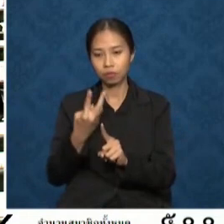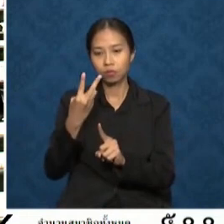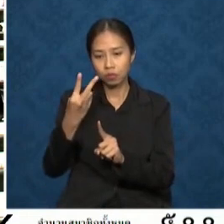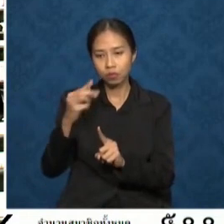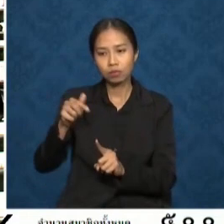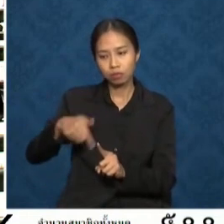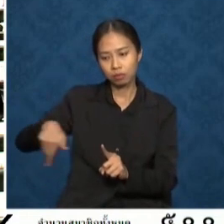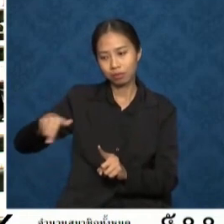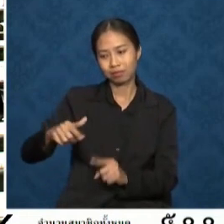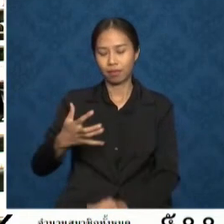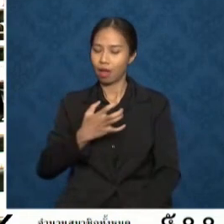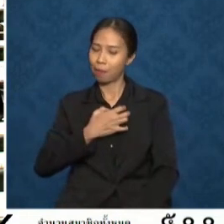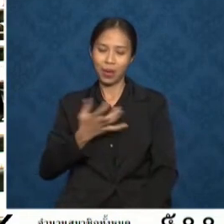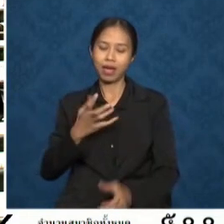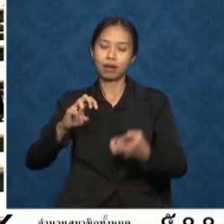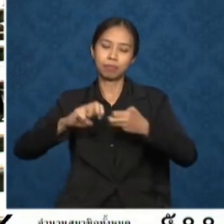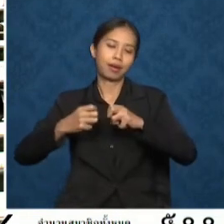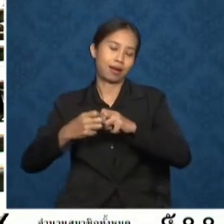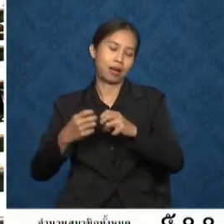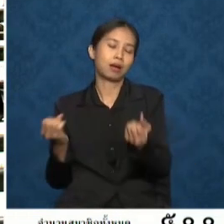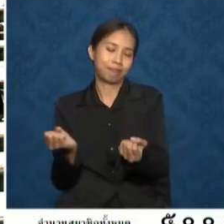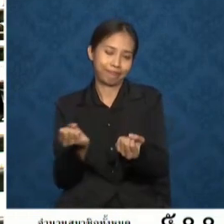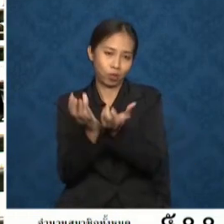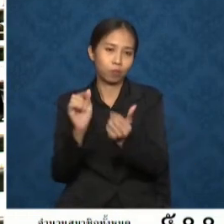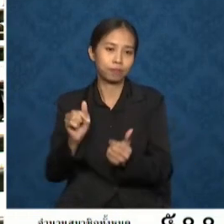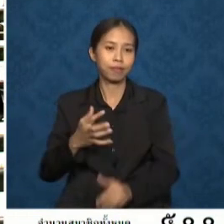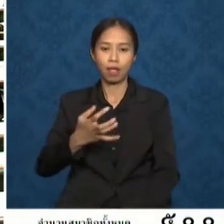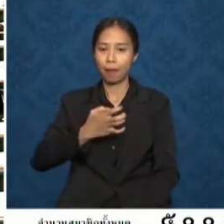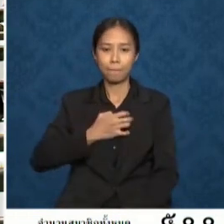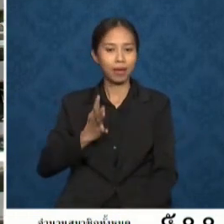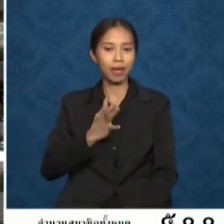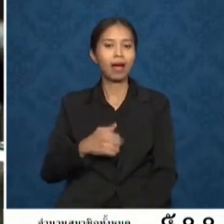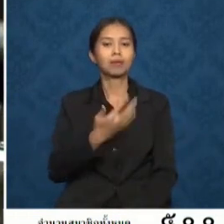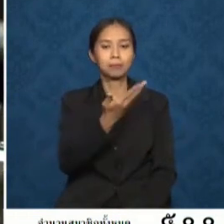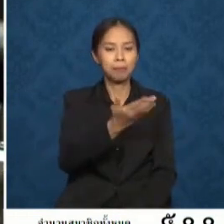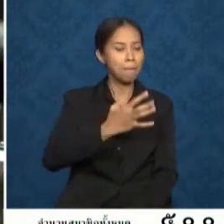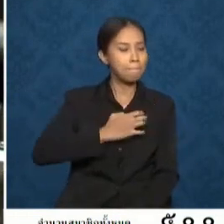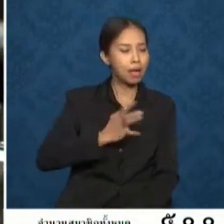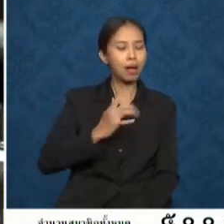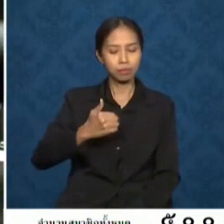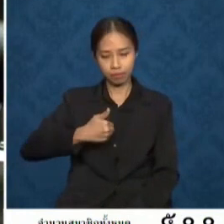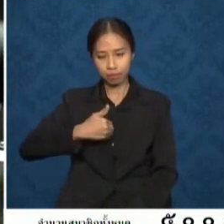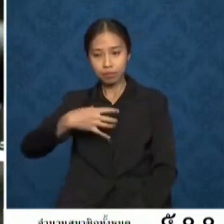ารณที่ไม่มใครอยากให้เก